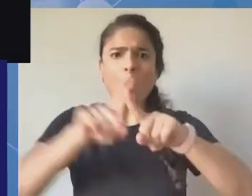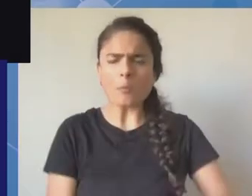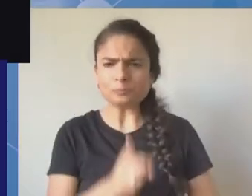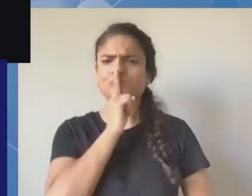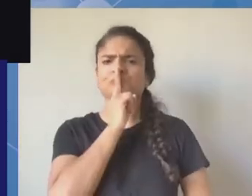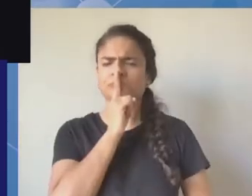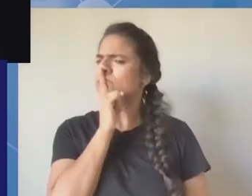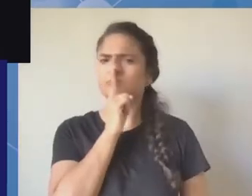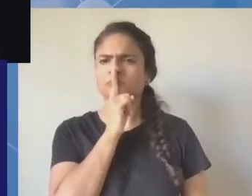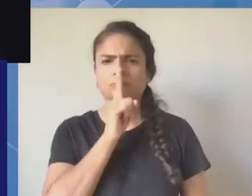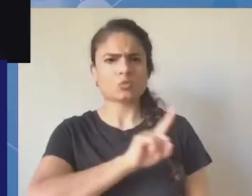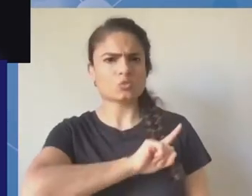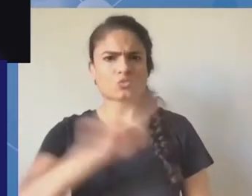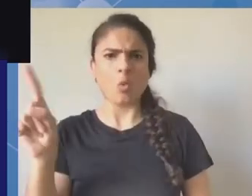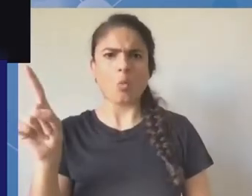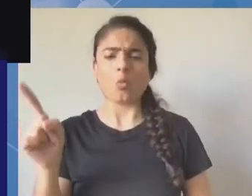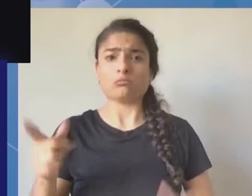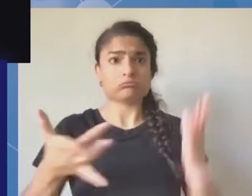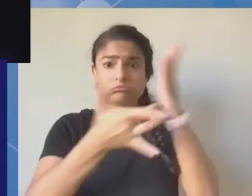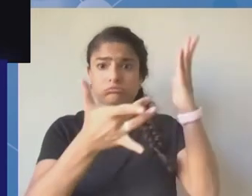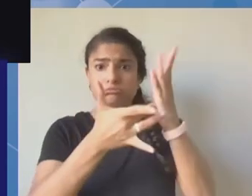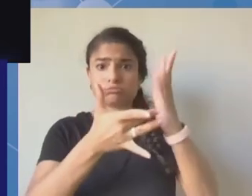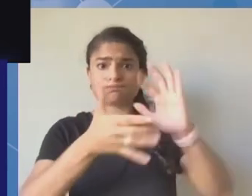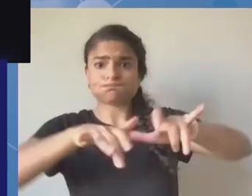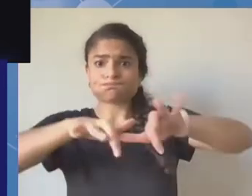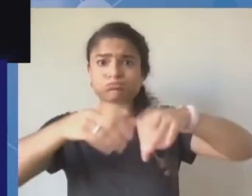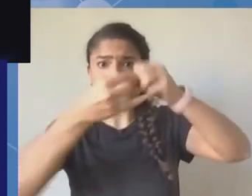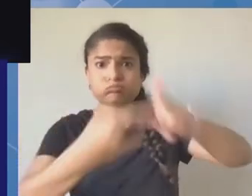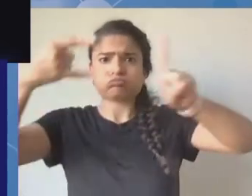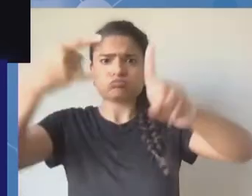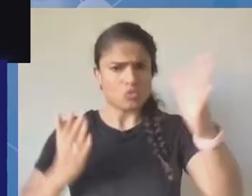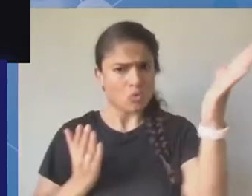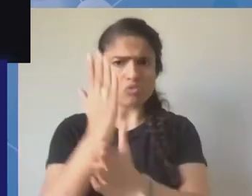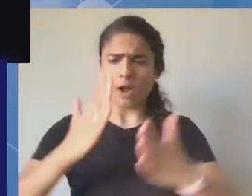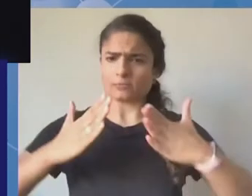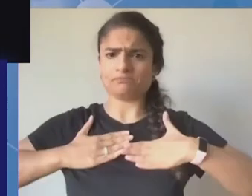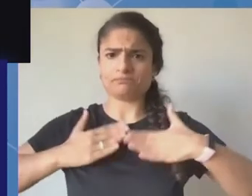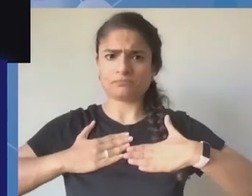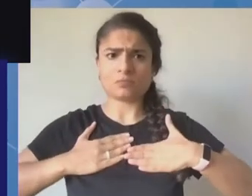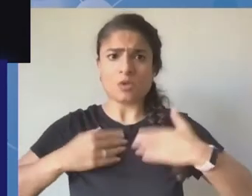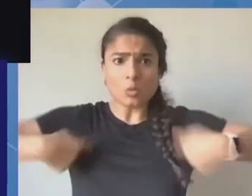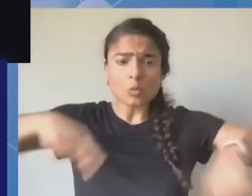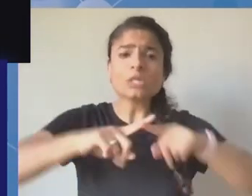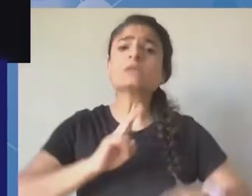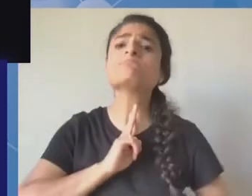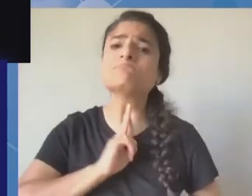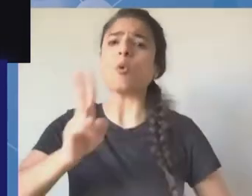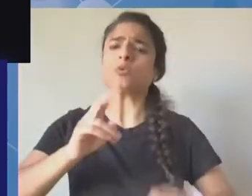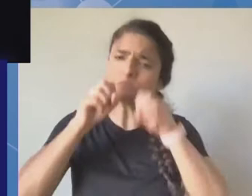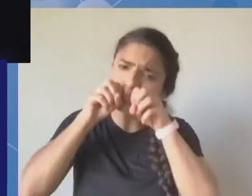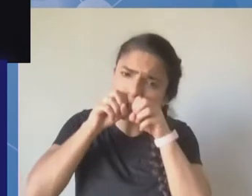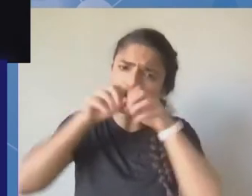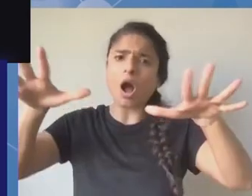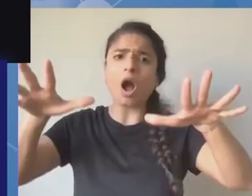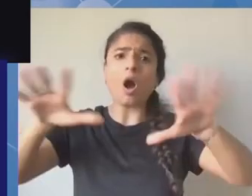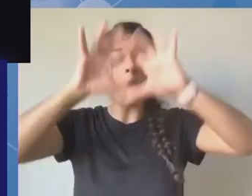我们的发声和发言是必须要被大家听到的，我们需要完全的包容。我自己是一